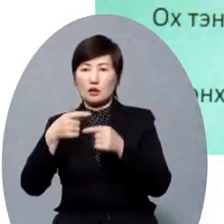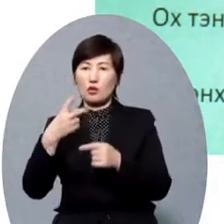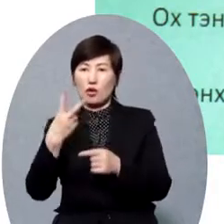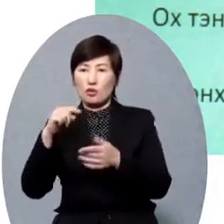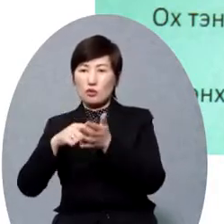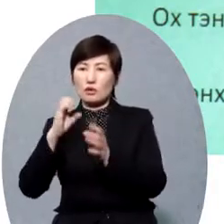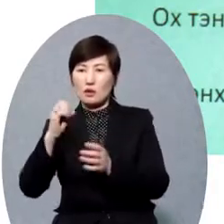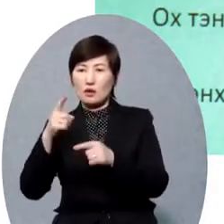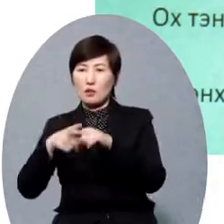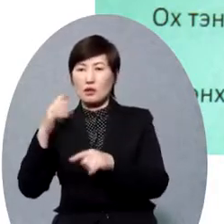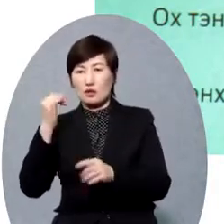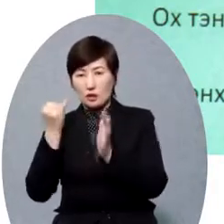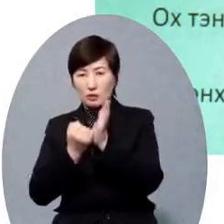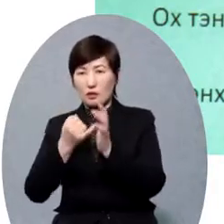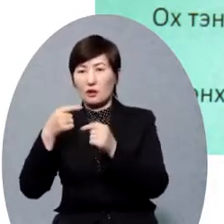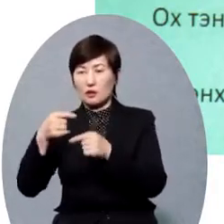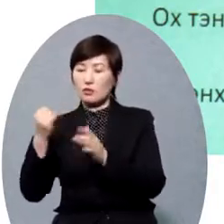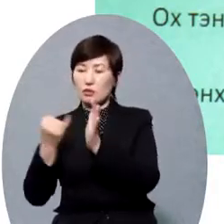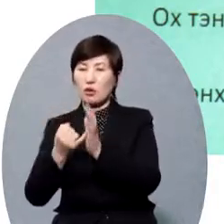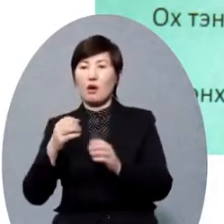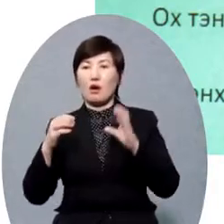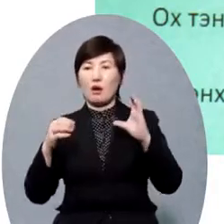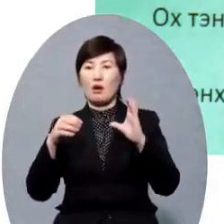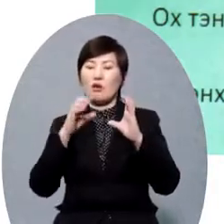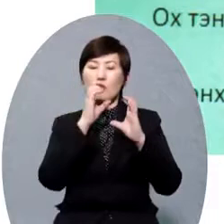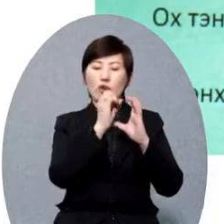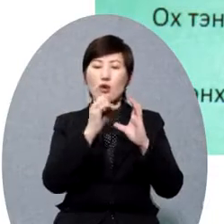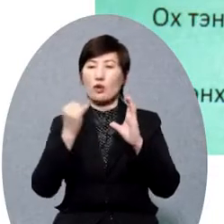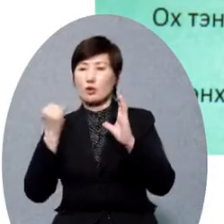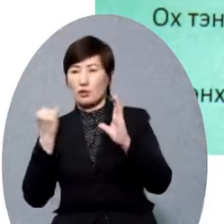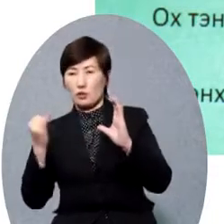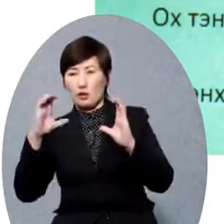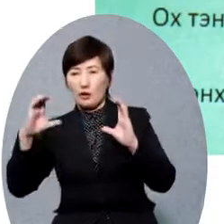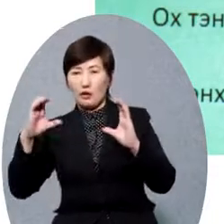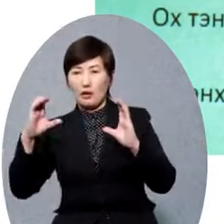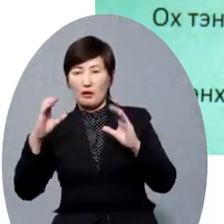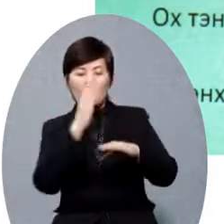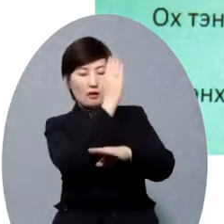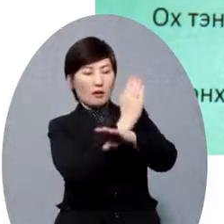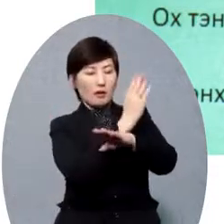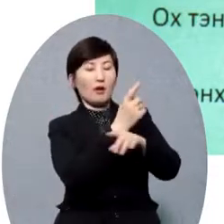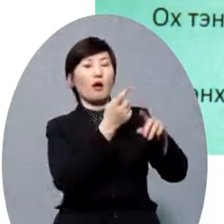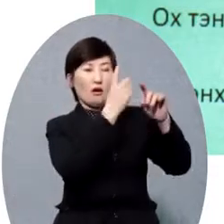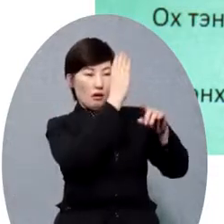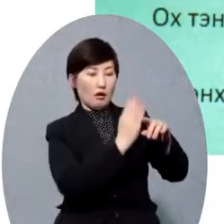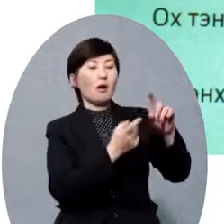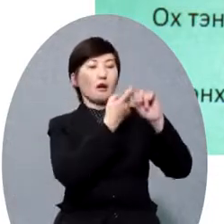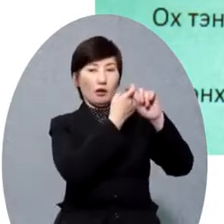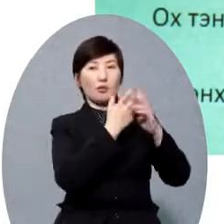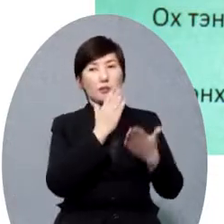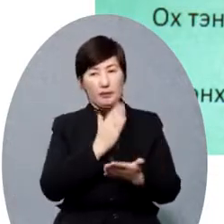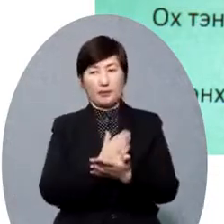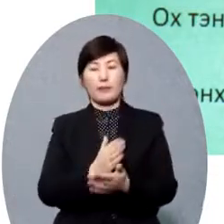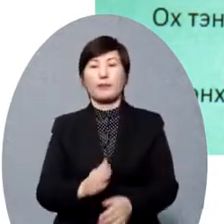0 нэмэх нь 6 тэнцүү 6 буюу 0 6 гэсэн цэгүүдээр Ox тэнхлийг огтлж юм гэсэн үг ээ.